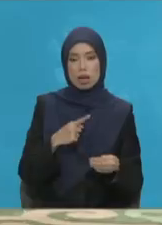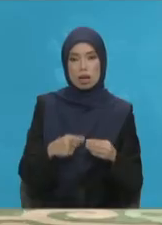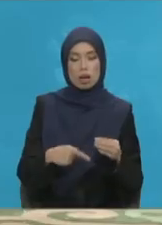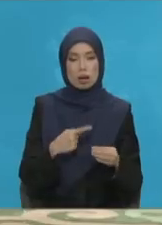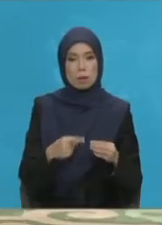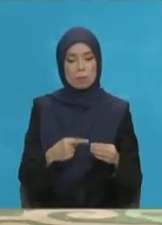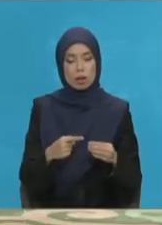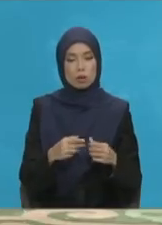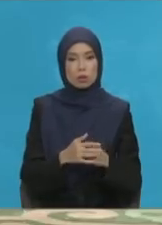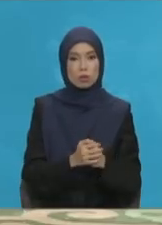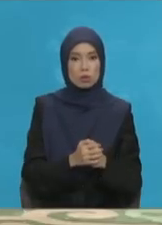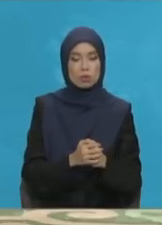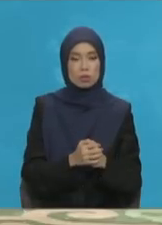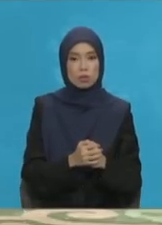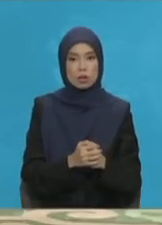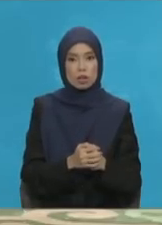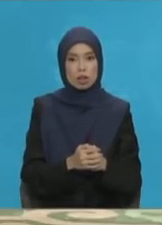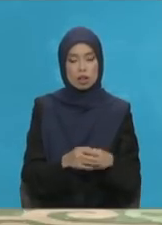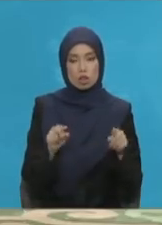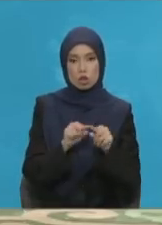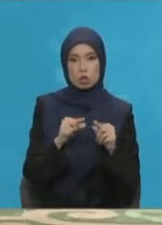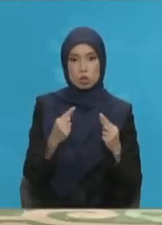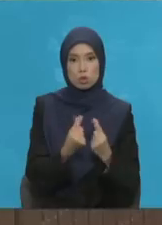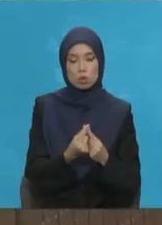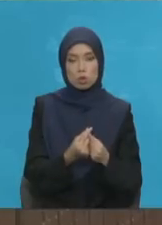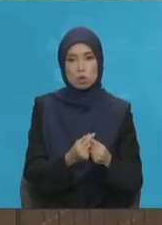telah siap sedia bisa